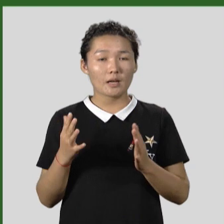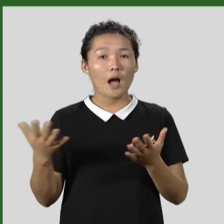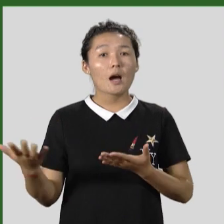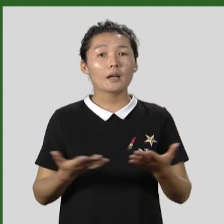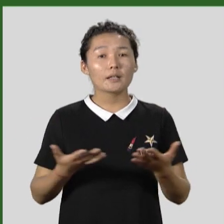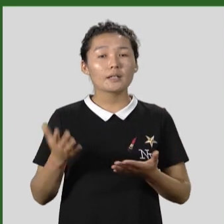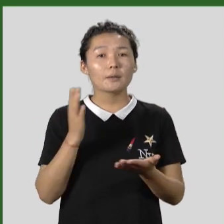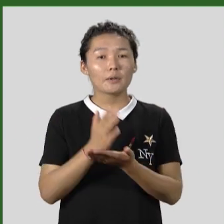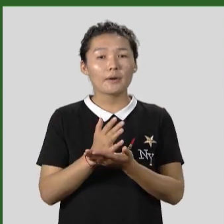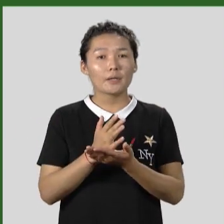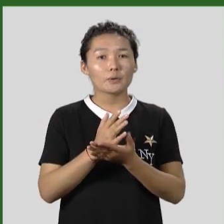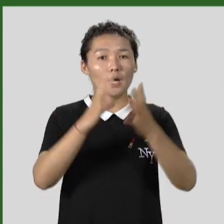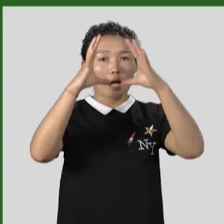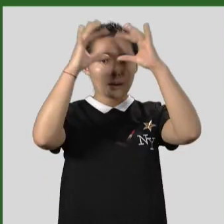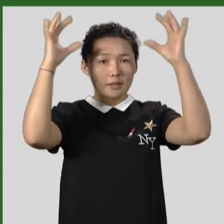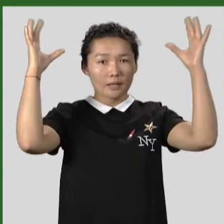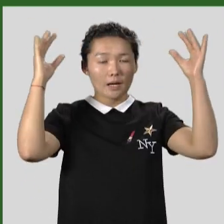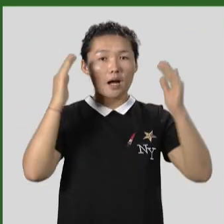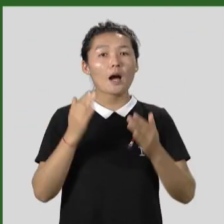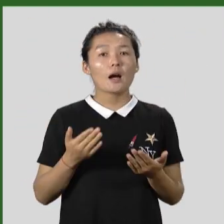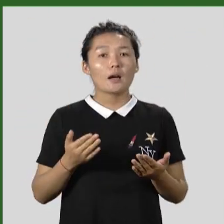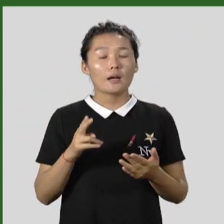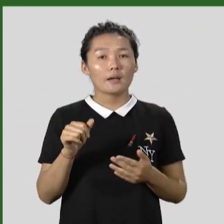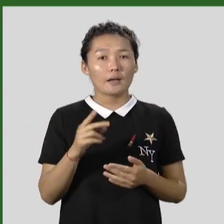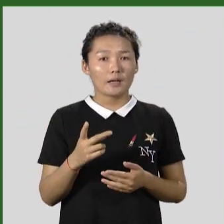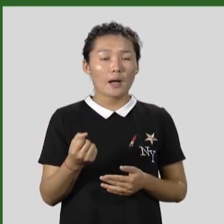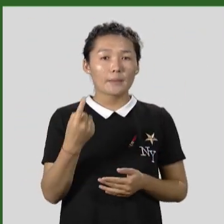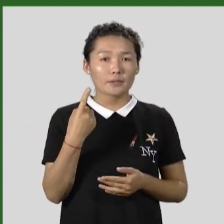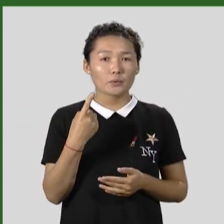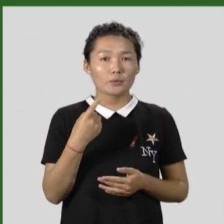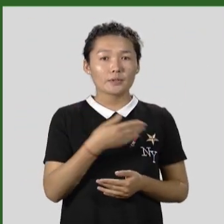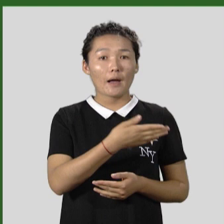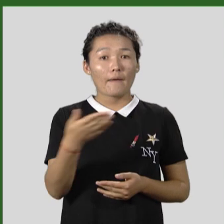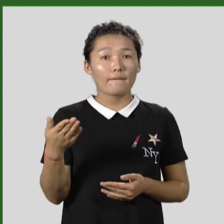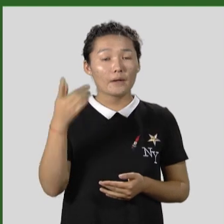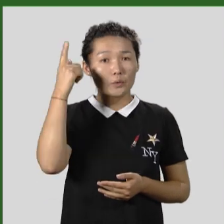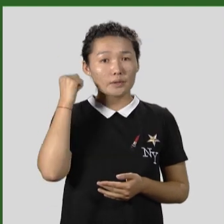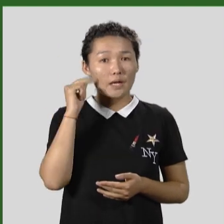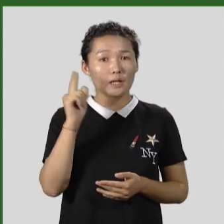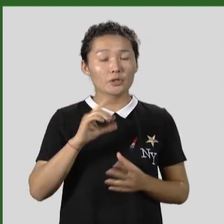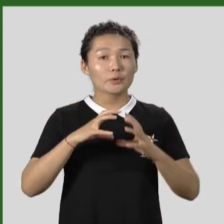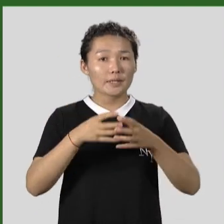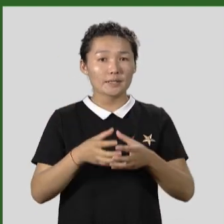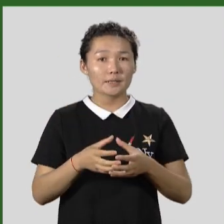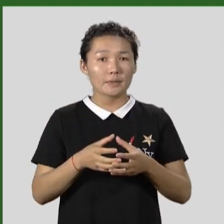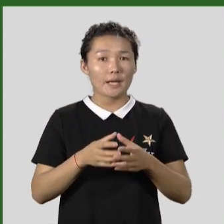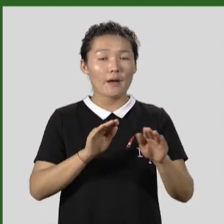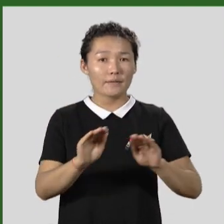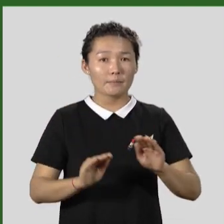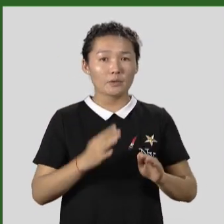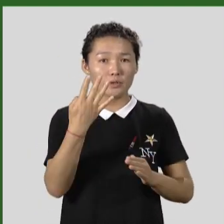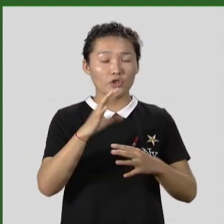бывают облака и как они образуются. Вы узнали, что на Земле формируются